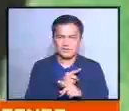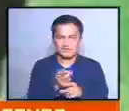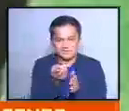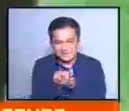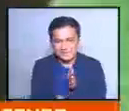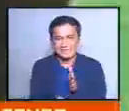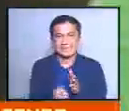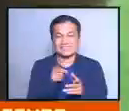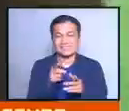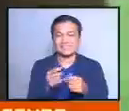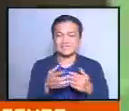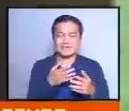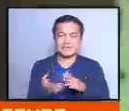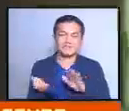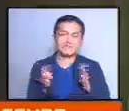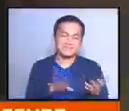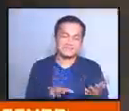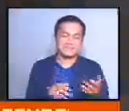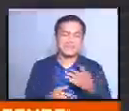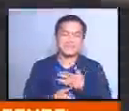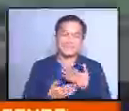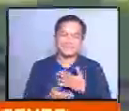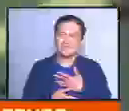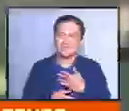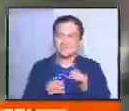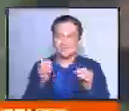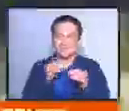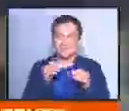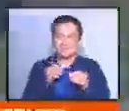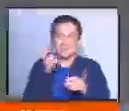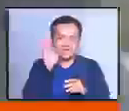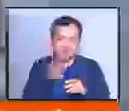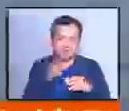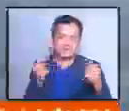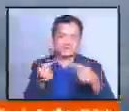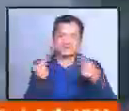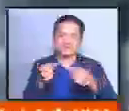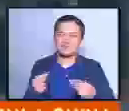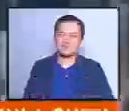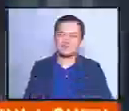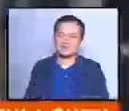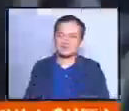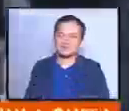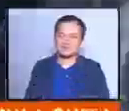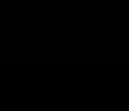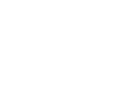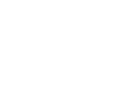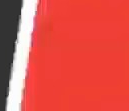At least kahit may pumanaw, masaya sila at walang mga kapatid na nag-aaway.